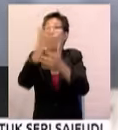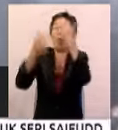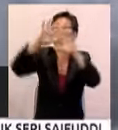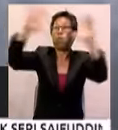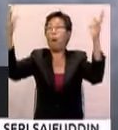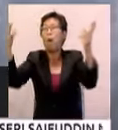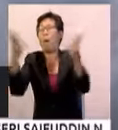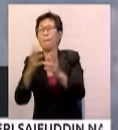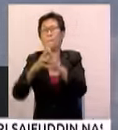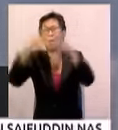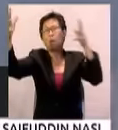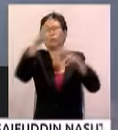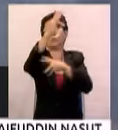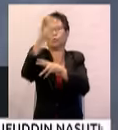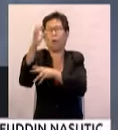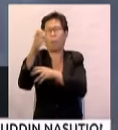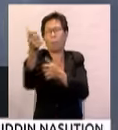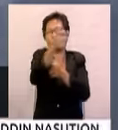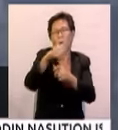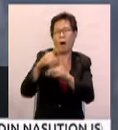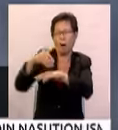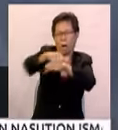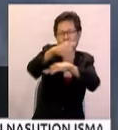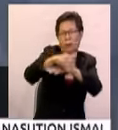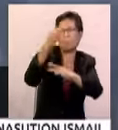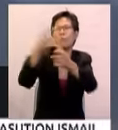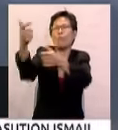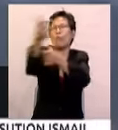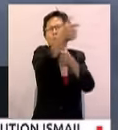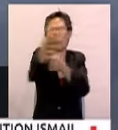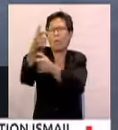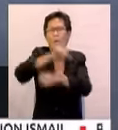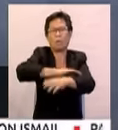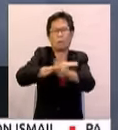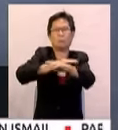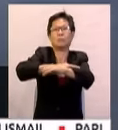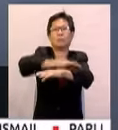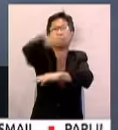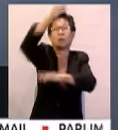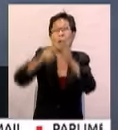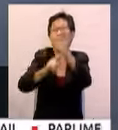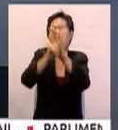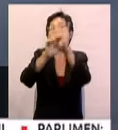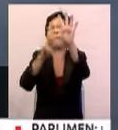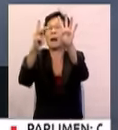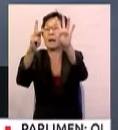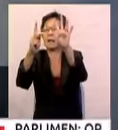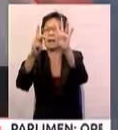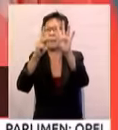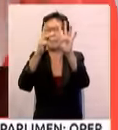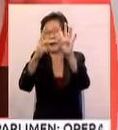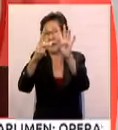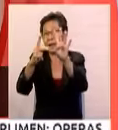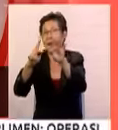Hampir 700 anggota bomba dikerah memadam kebakaran di kawasan berketinggian 4,000 meter yang bermula Sabtu